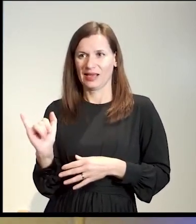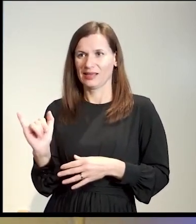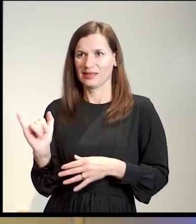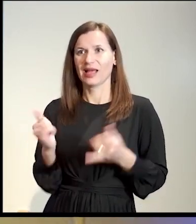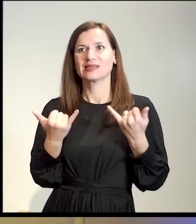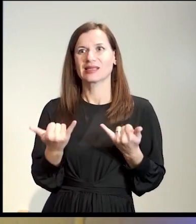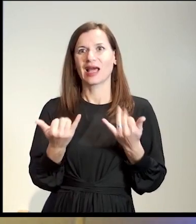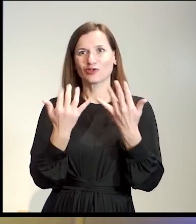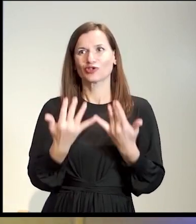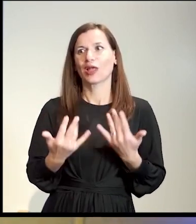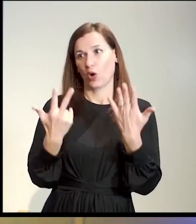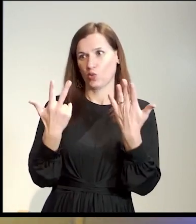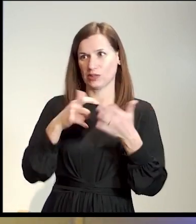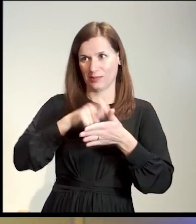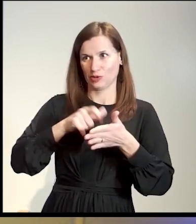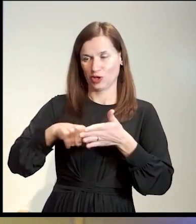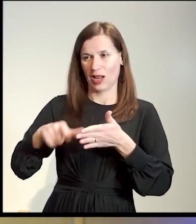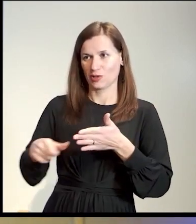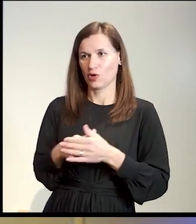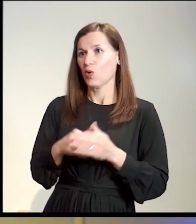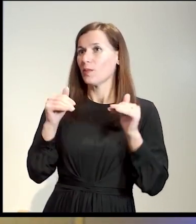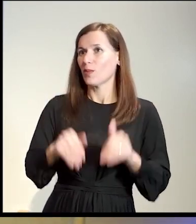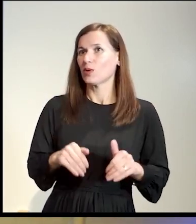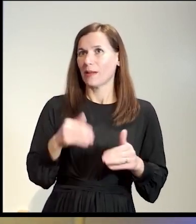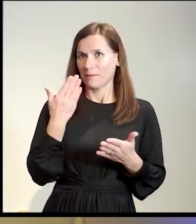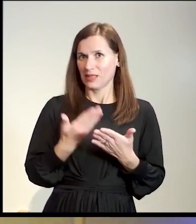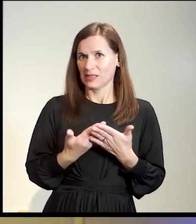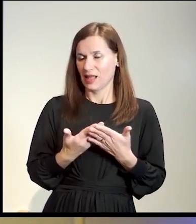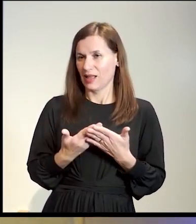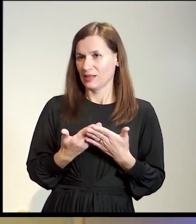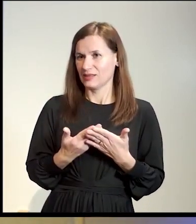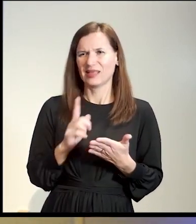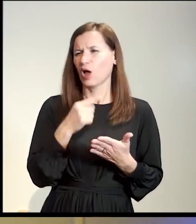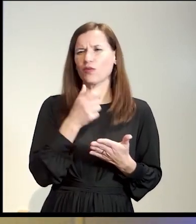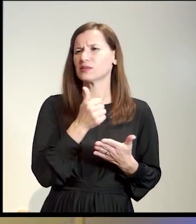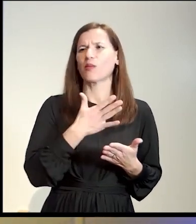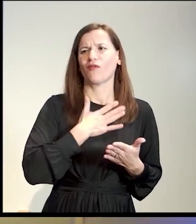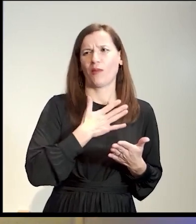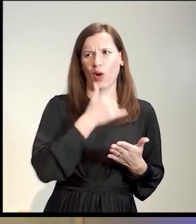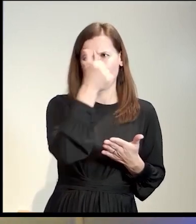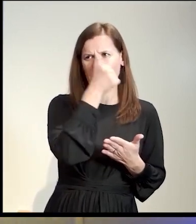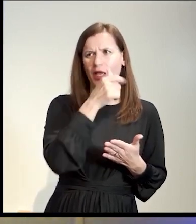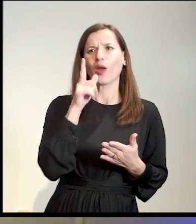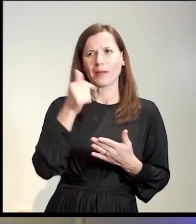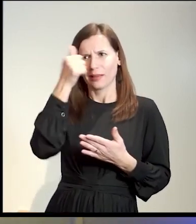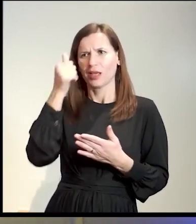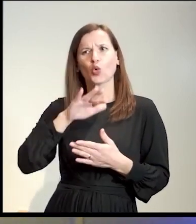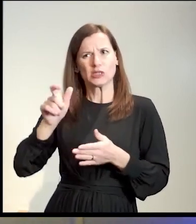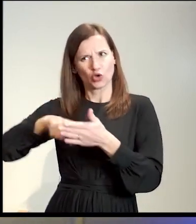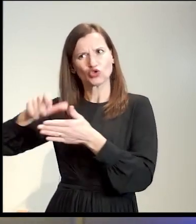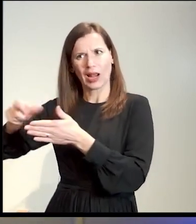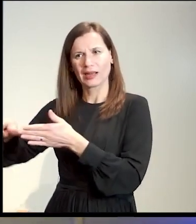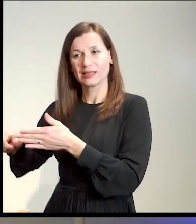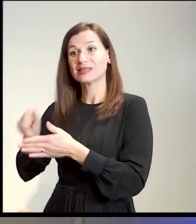šteje 8 članov. Moram priznati, pa mislim, da to ne govorim samo v svojem imenu, ampak v imenu vseh članov in članic, da so ti